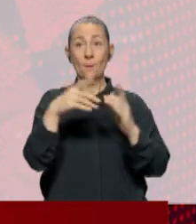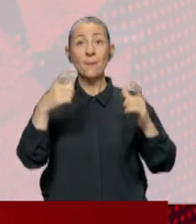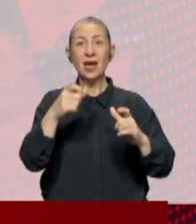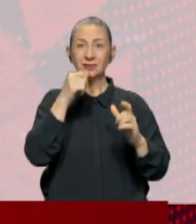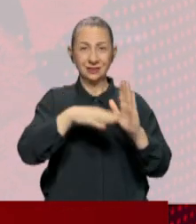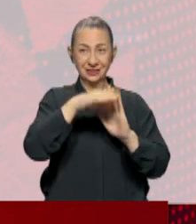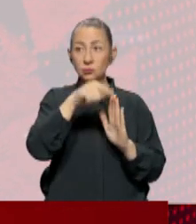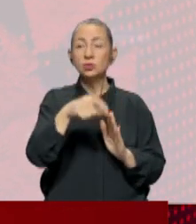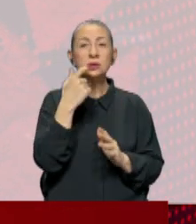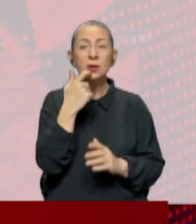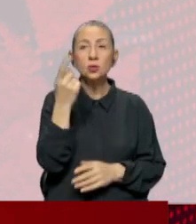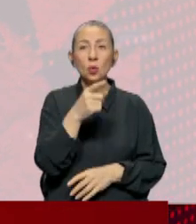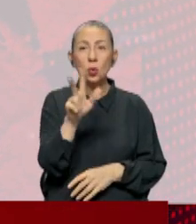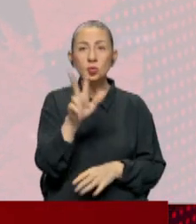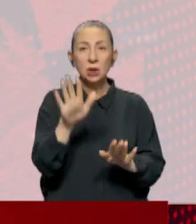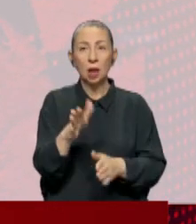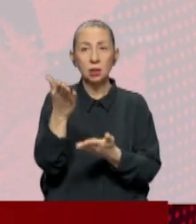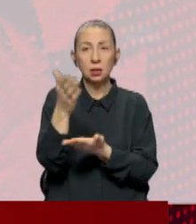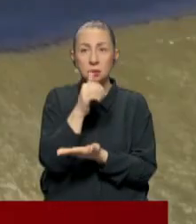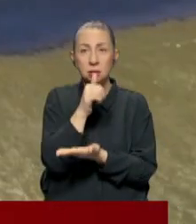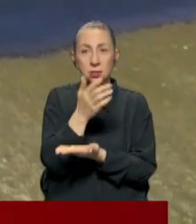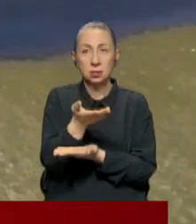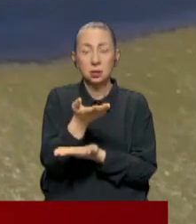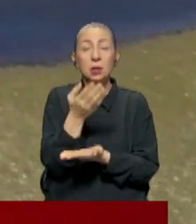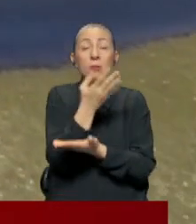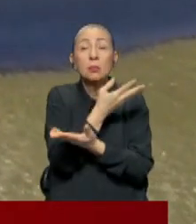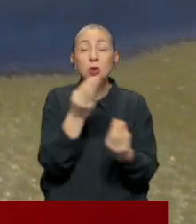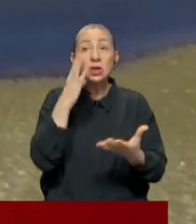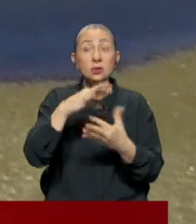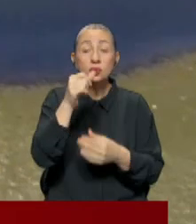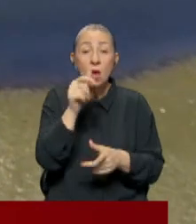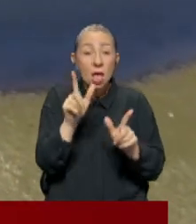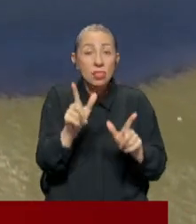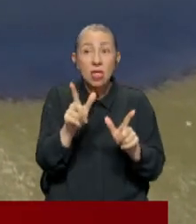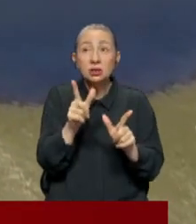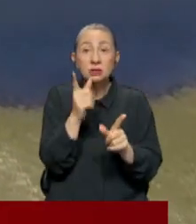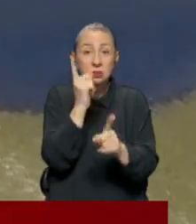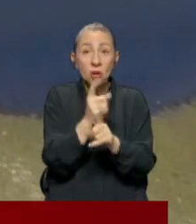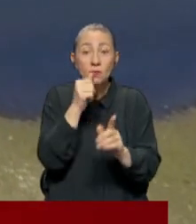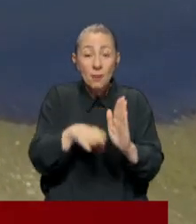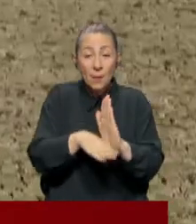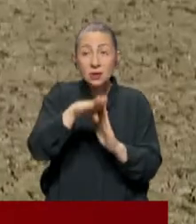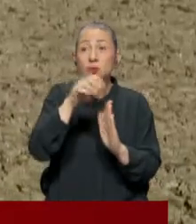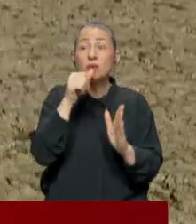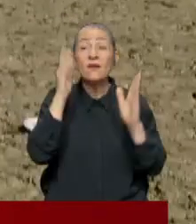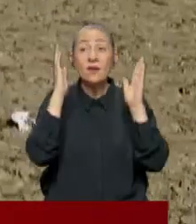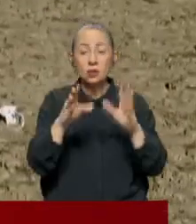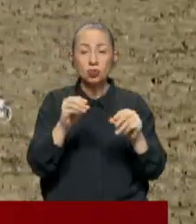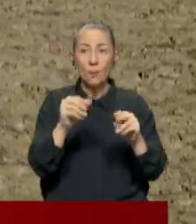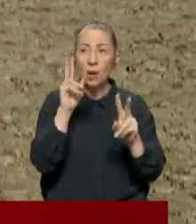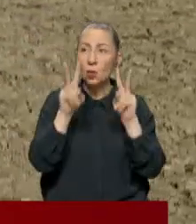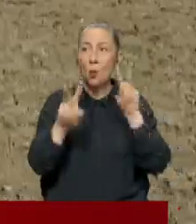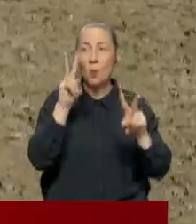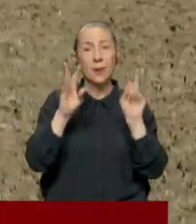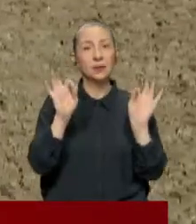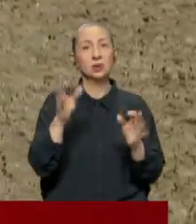barajlarda bu sene sadece %30 su kaldı. Milyonlarca kişinin su ihtiyacını karşılayan barajlarda sudan çok toprak